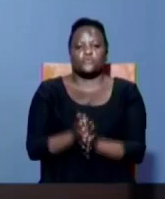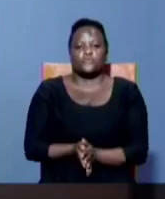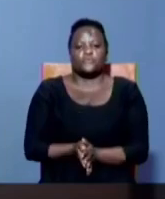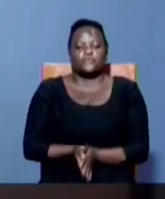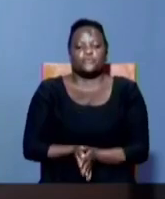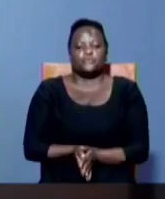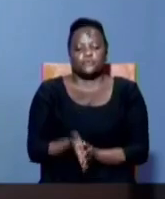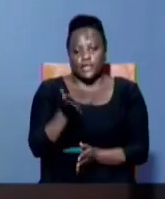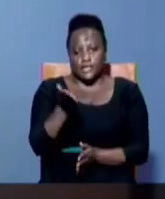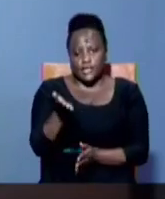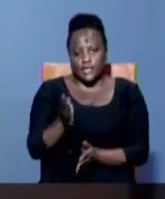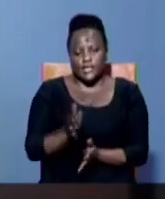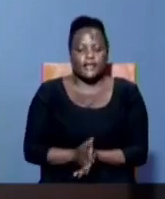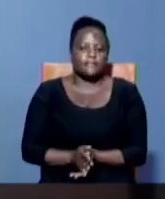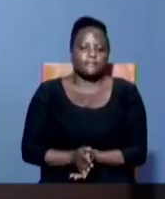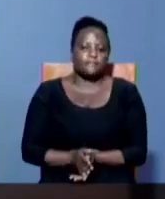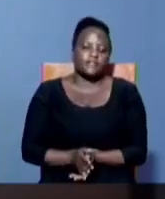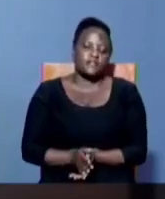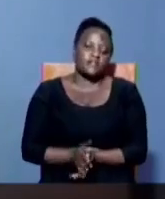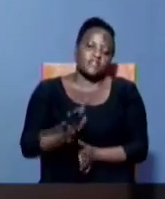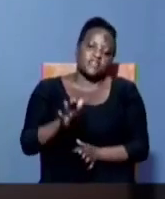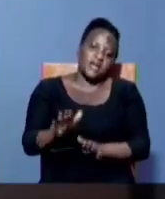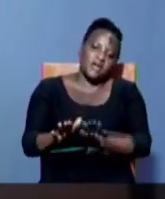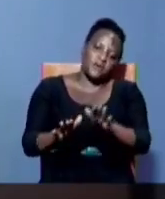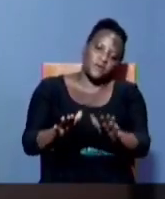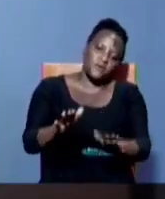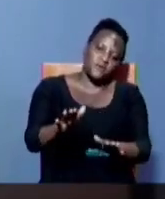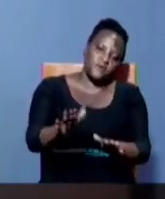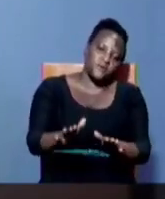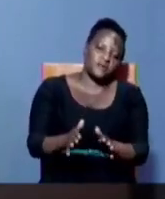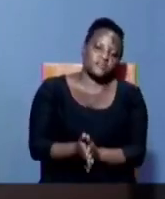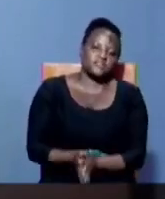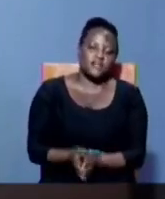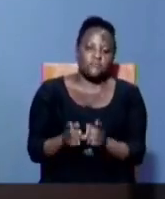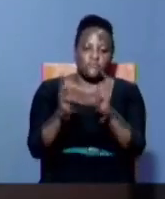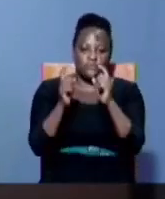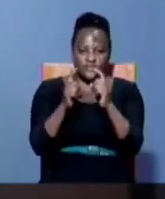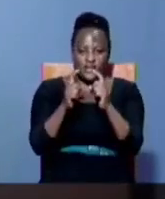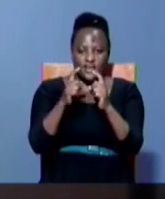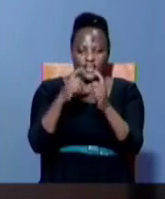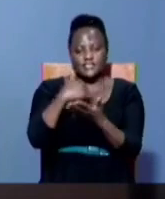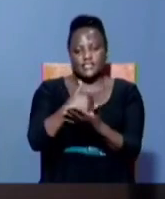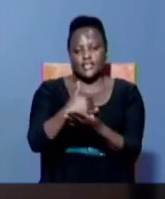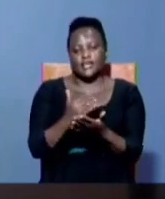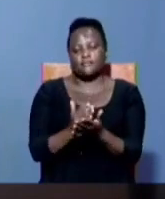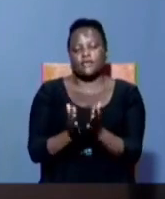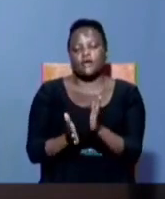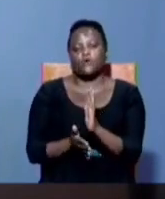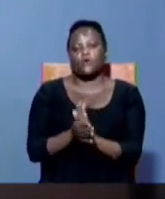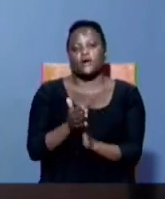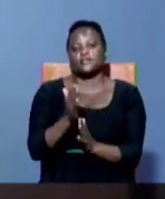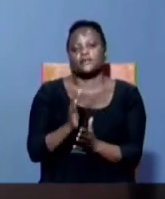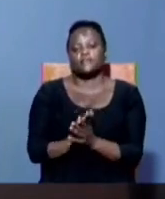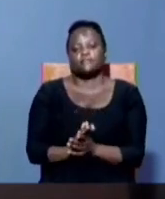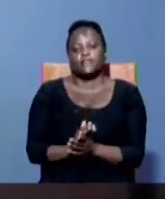ilikuwa ni Nyayo zinapokutana sehemu ya kwanza. Sehemu ya